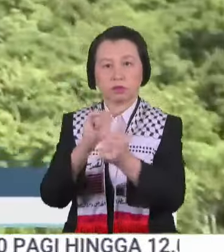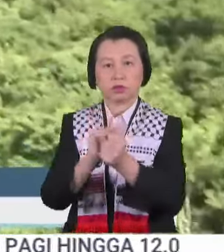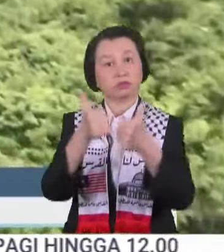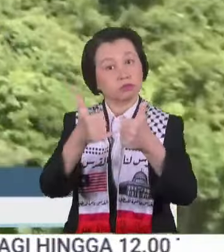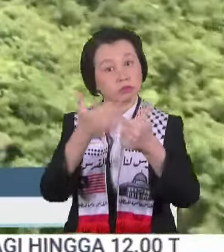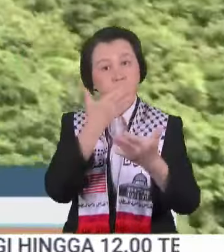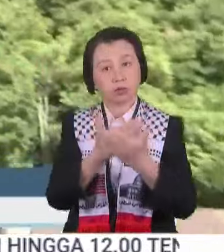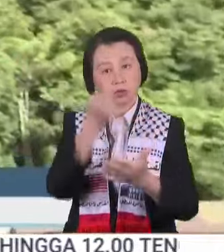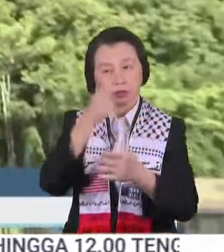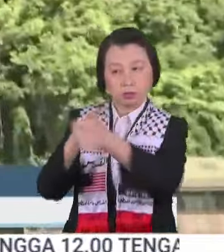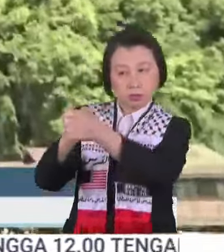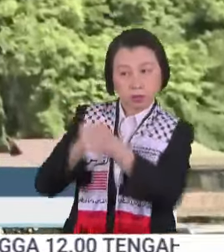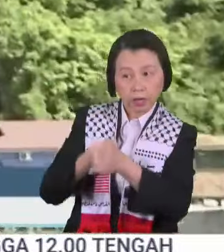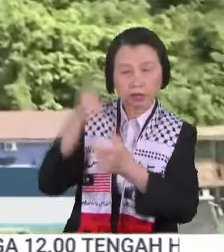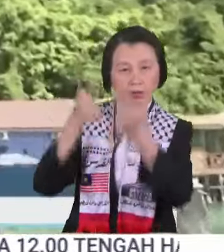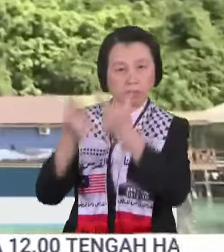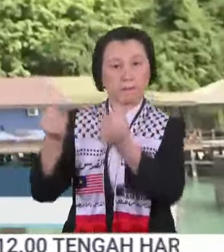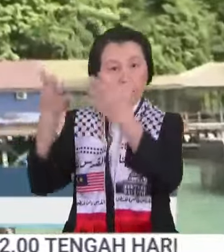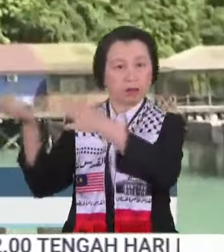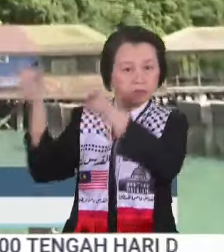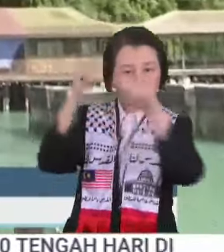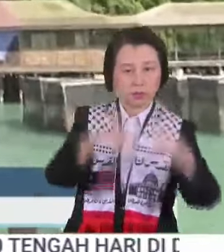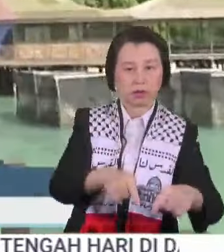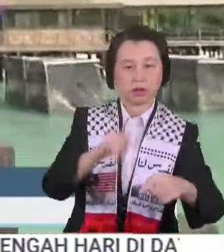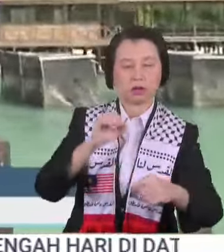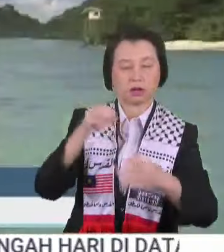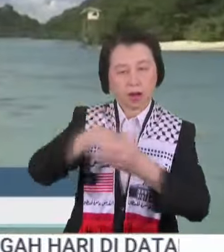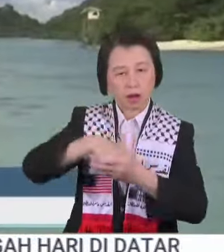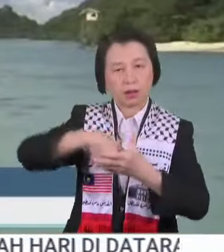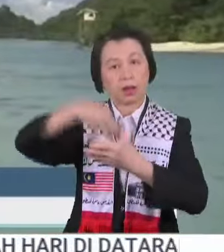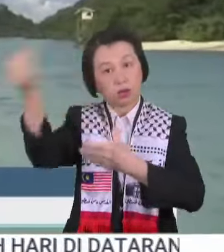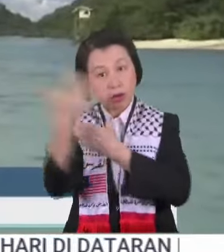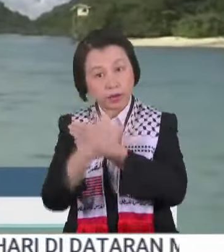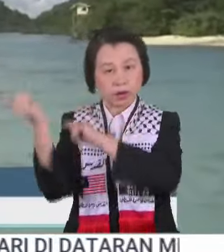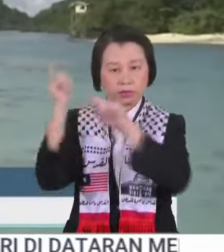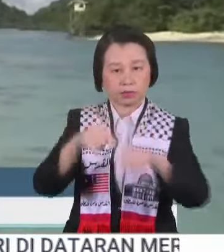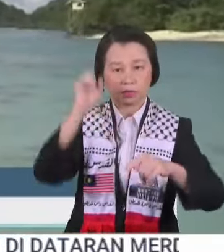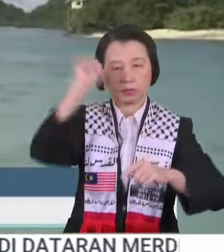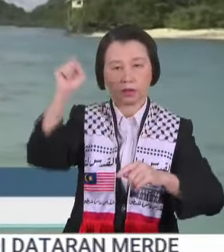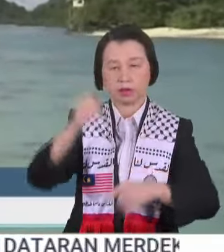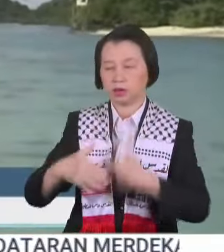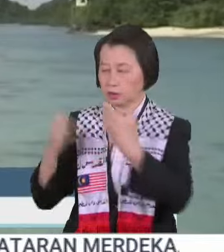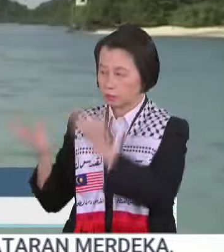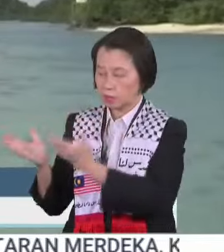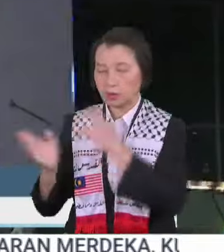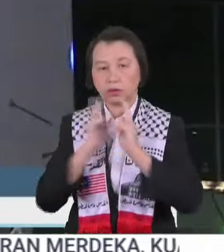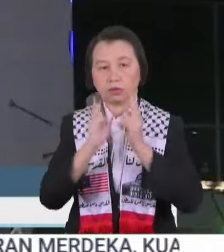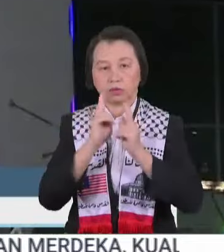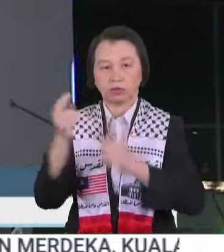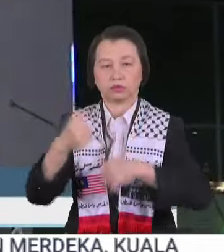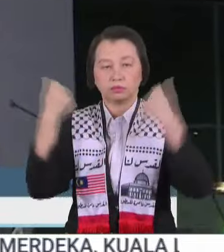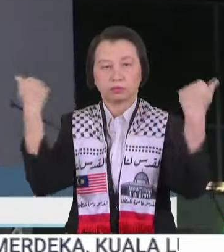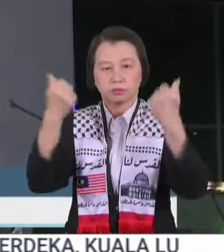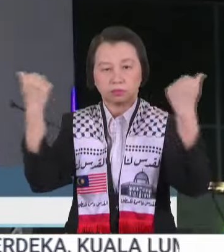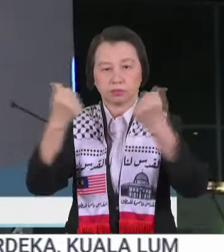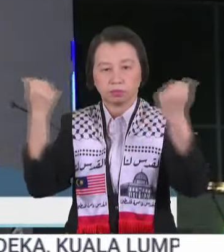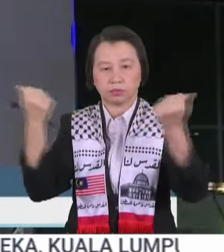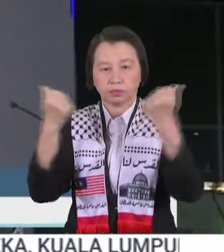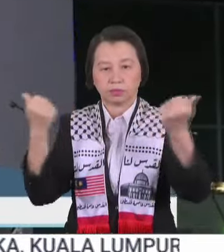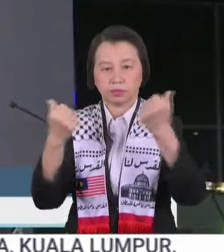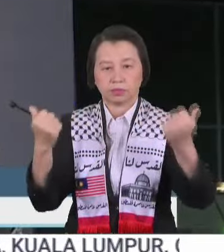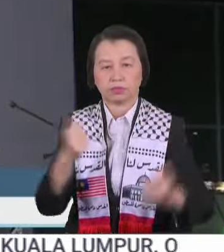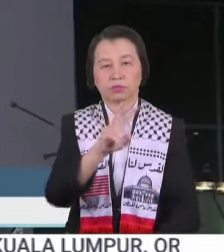besar tarikan utama kemasukan lebih ramai pelancong dalam dan luar negara. Beliau berucap demikian dalam majlis sambutan Hari Raya Aidilfitri